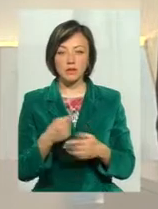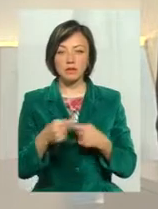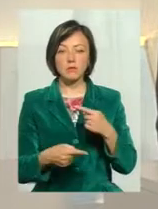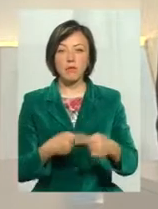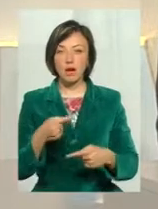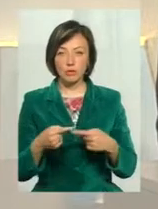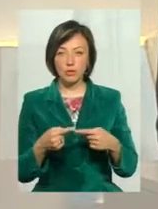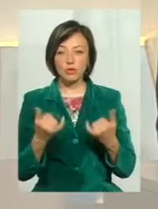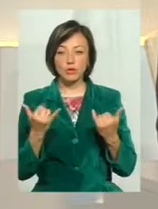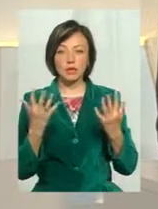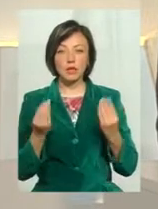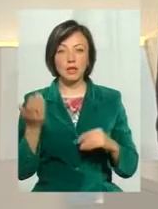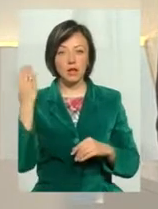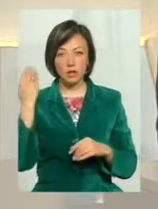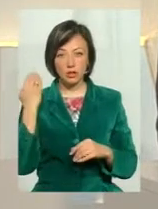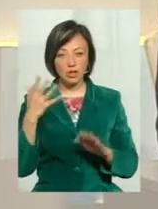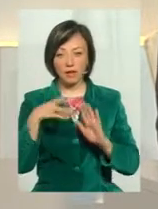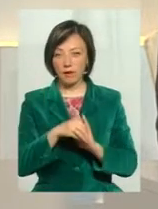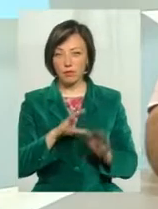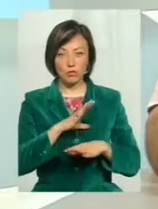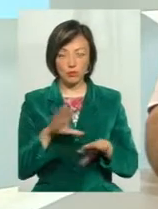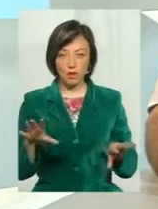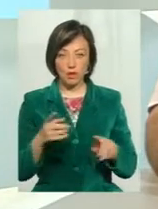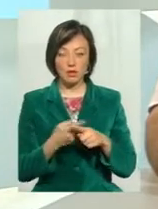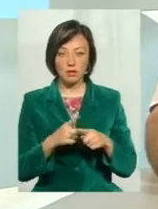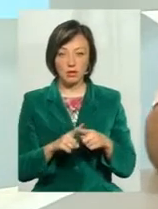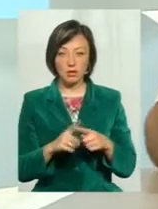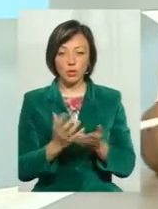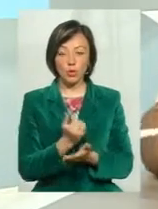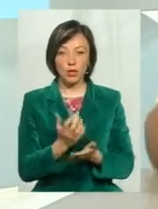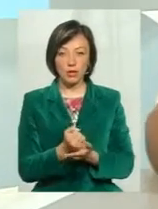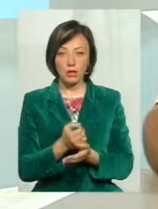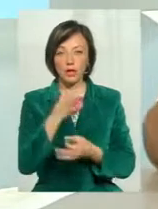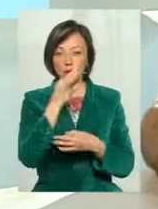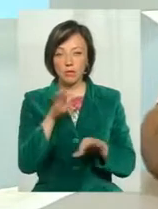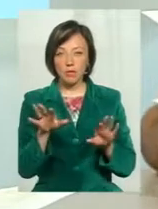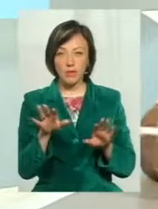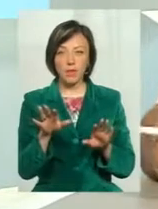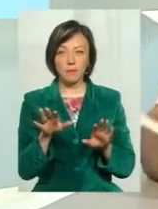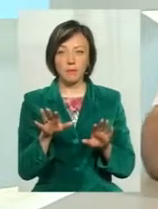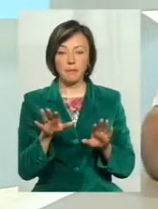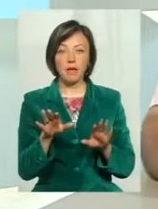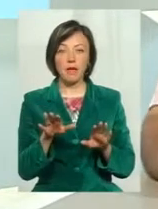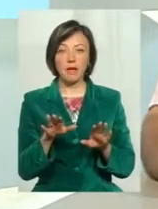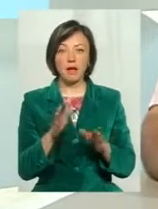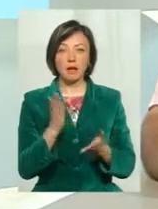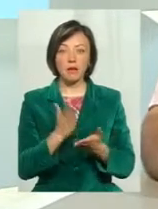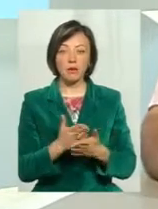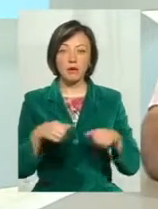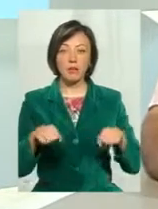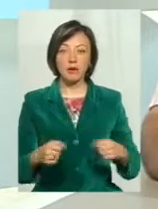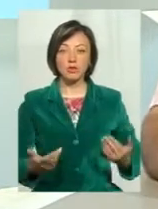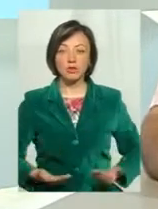Да. На сьогоднішній день, якщо раніше ми його не включали в дохід, хоча любе, скажімо так, набуття права на